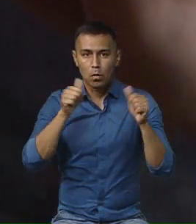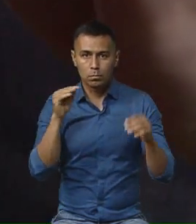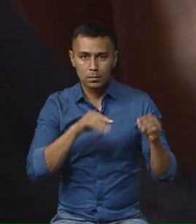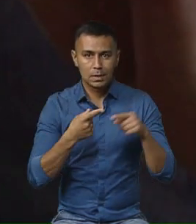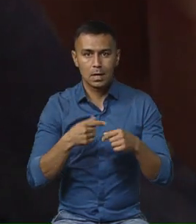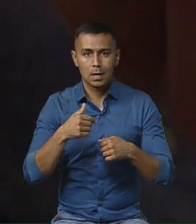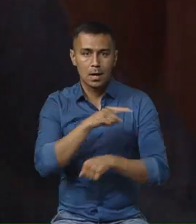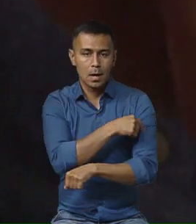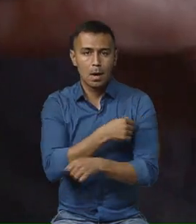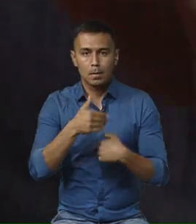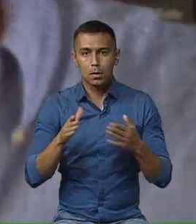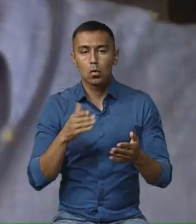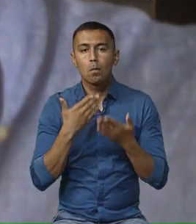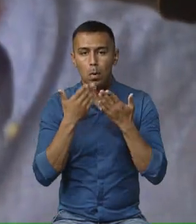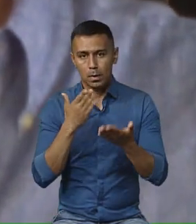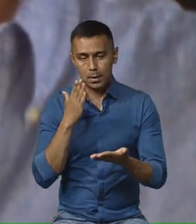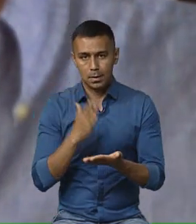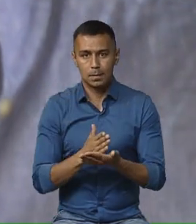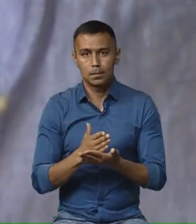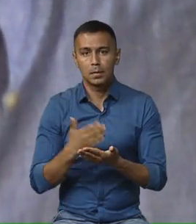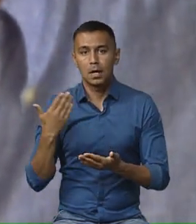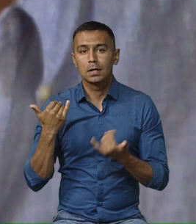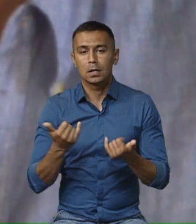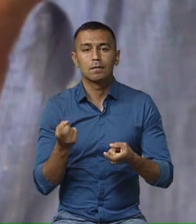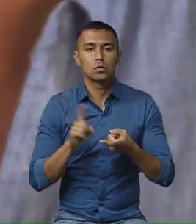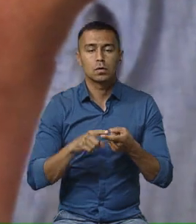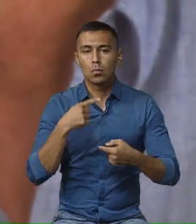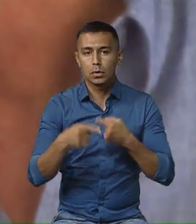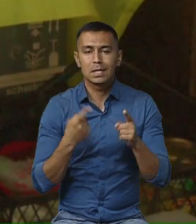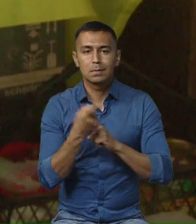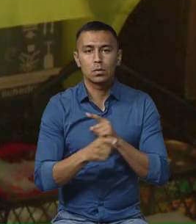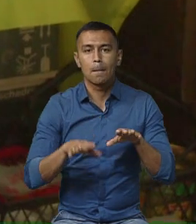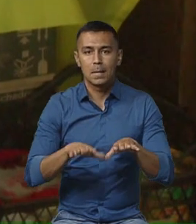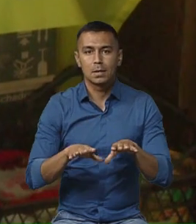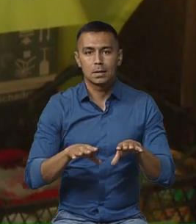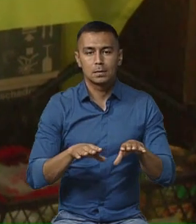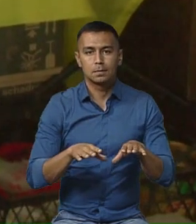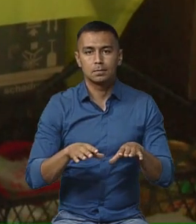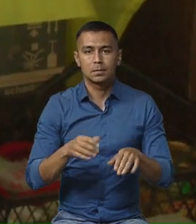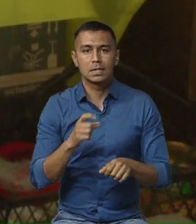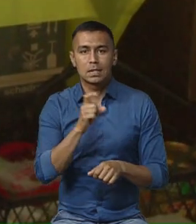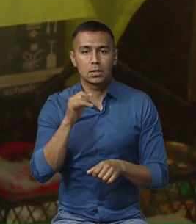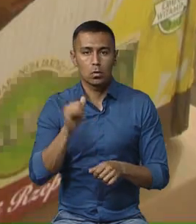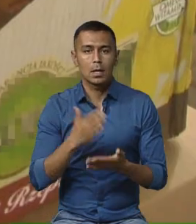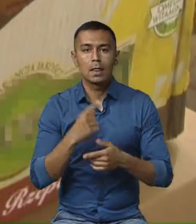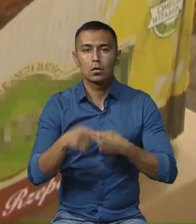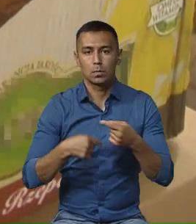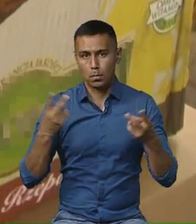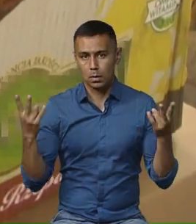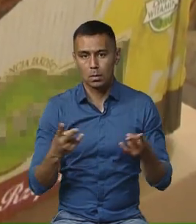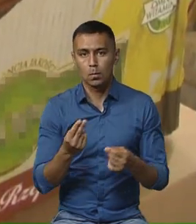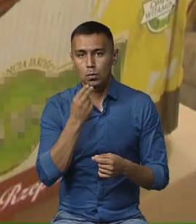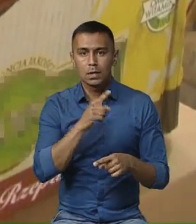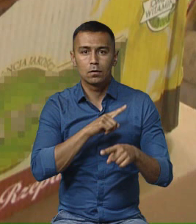вони є, попит на них є. За його словами, зараз у зв'язку з постійною зміною місць дислокації військ ЗСУ є наступні потреби –